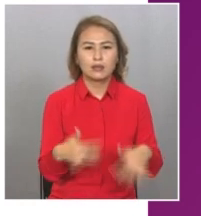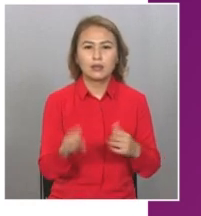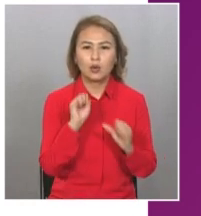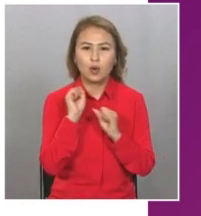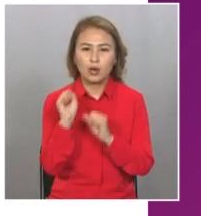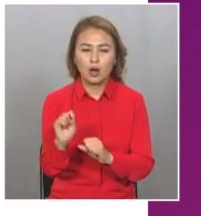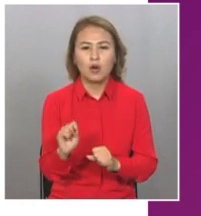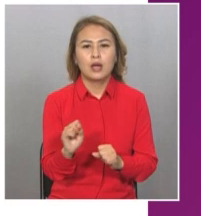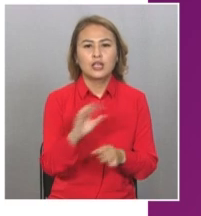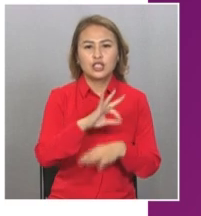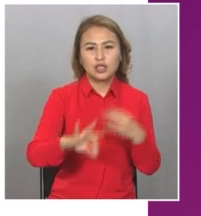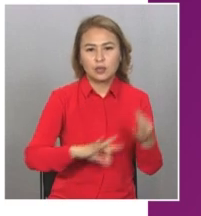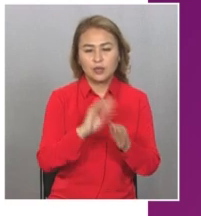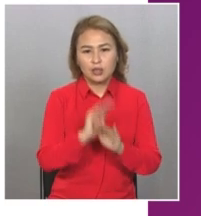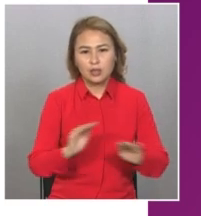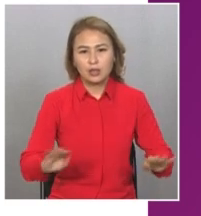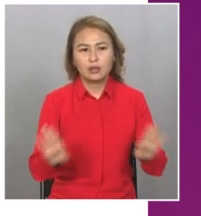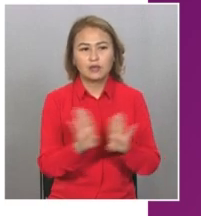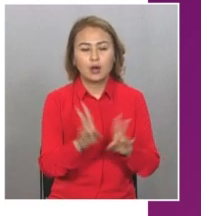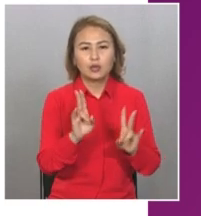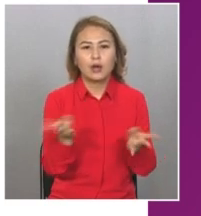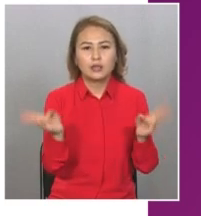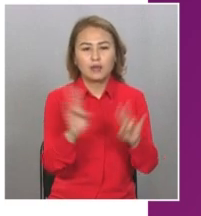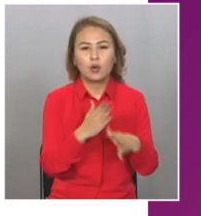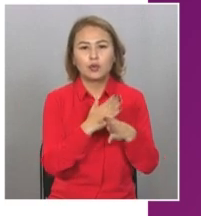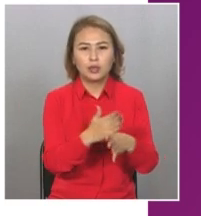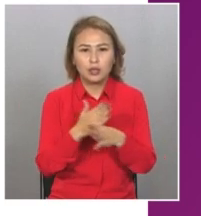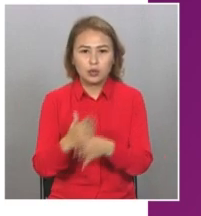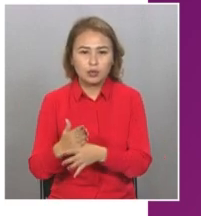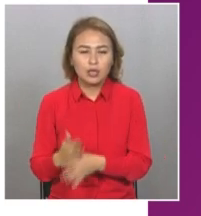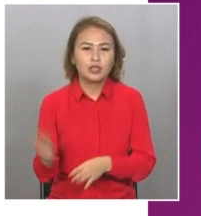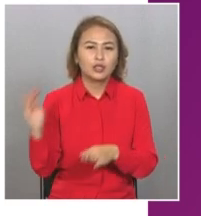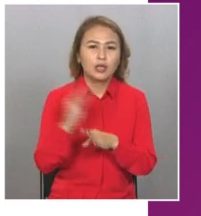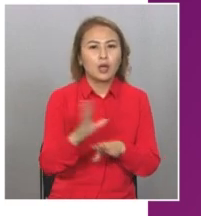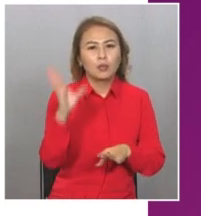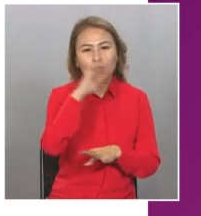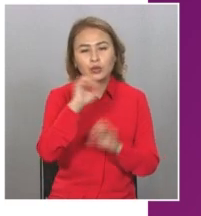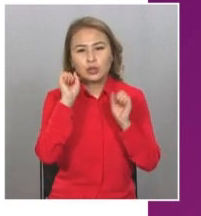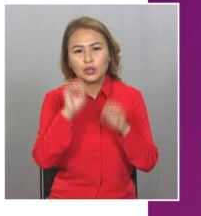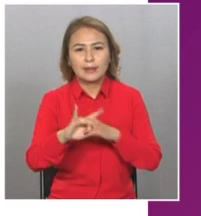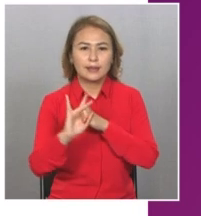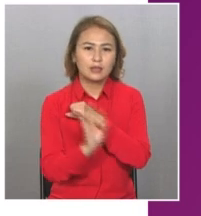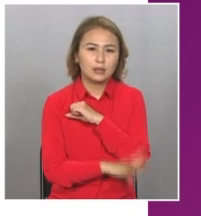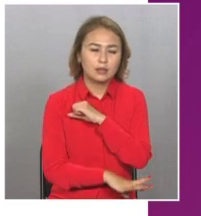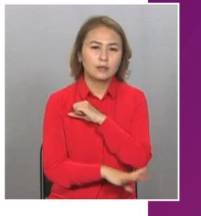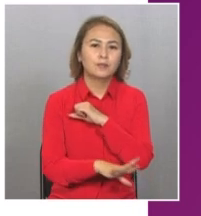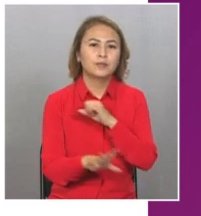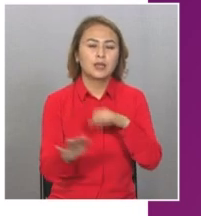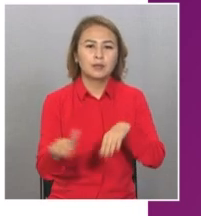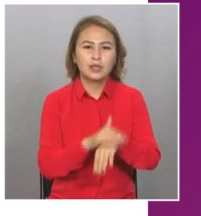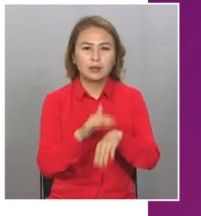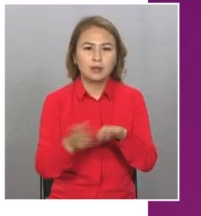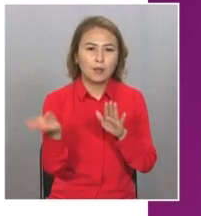қорғауды, жетімдерге үлестен құр қалғандарға көмектесуді және мүмкіндігінше кедейлерді